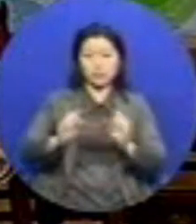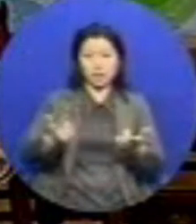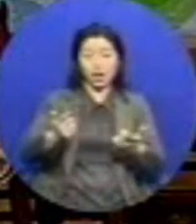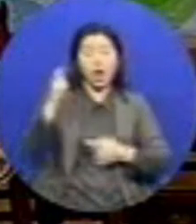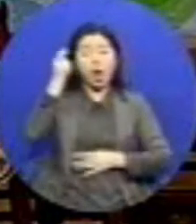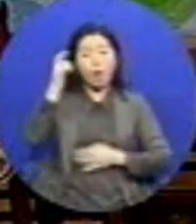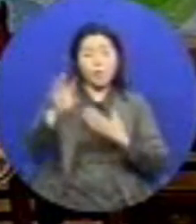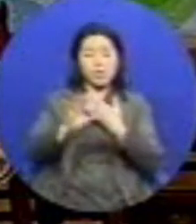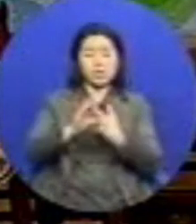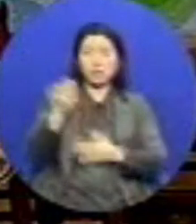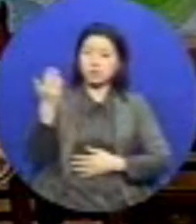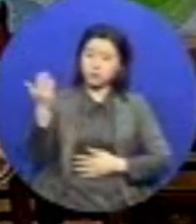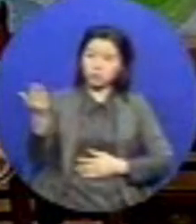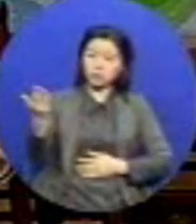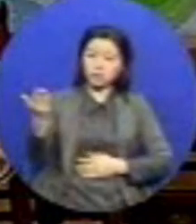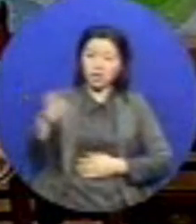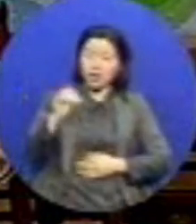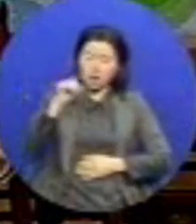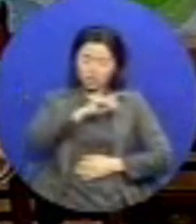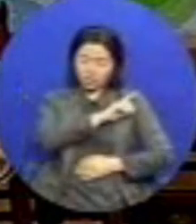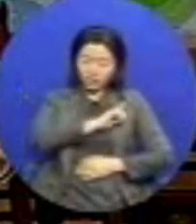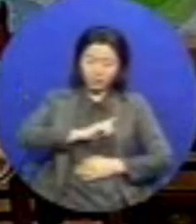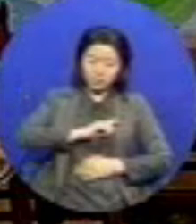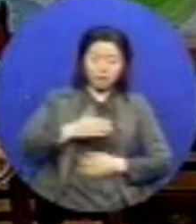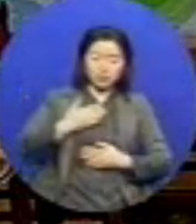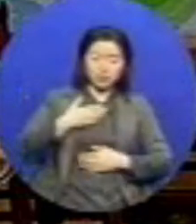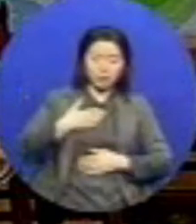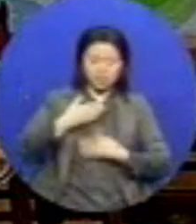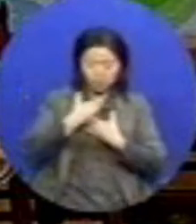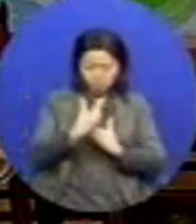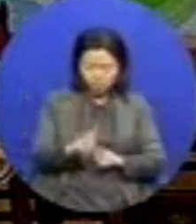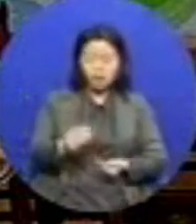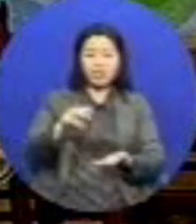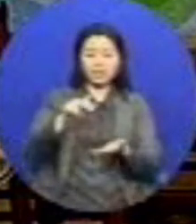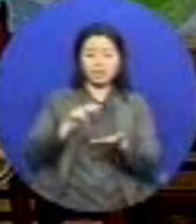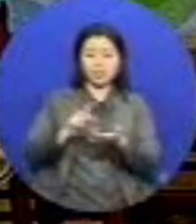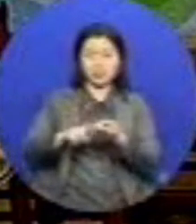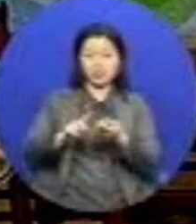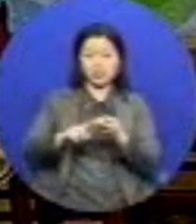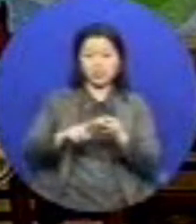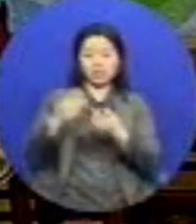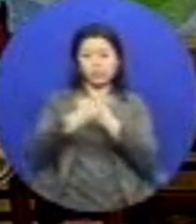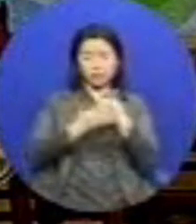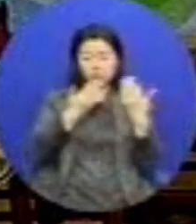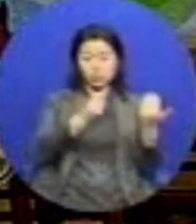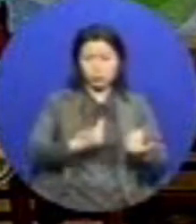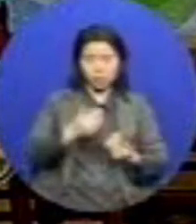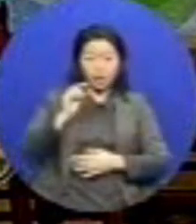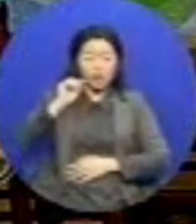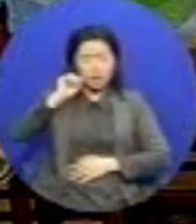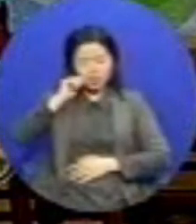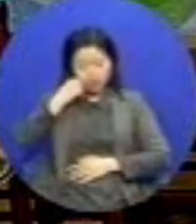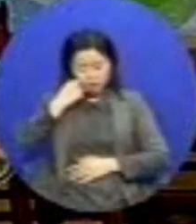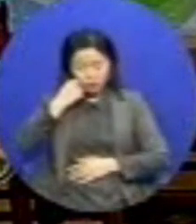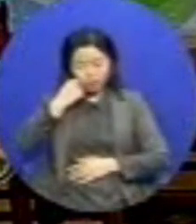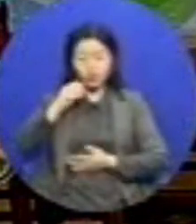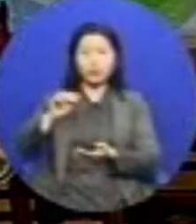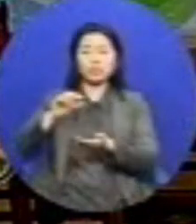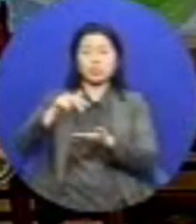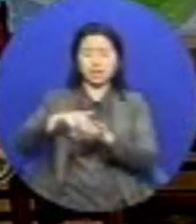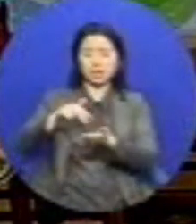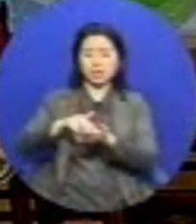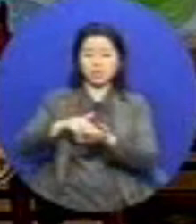분께서는 가장 편안한 상태에서도 내게 은혜를 주시며 가장 어려운 상태에서도 그분의 은혜는